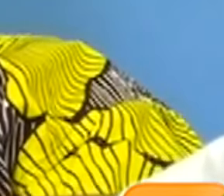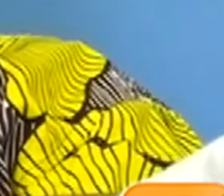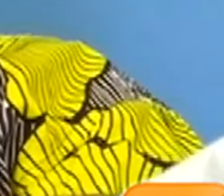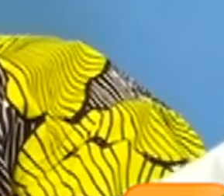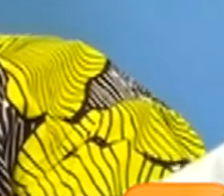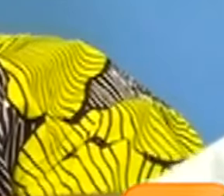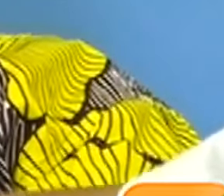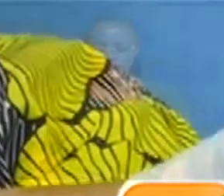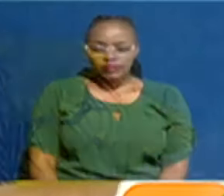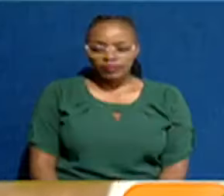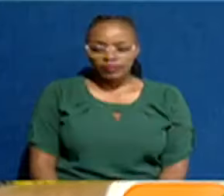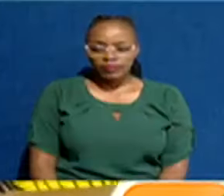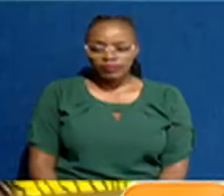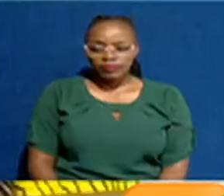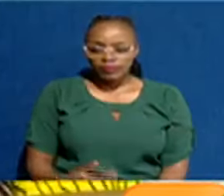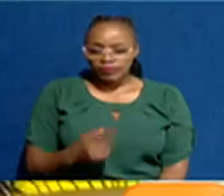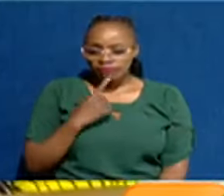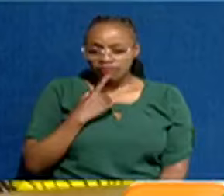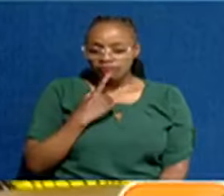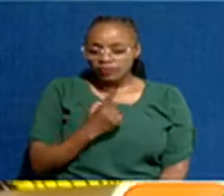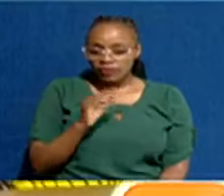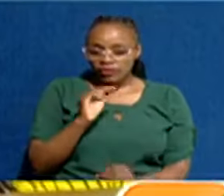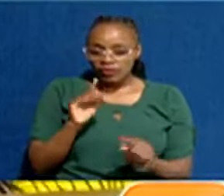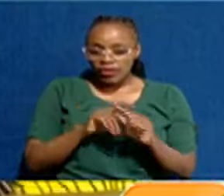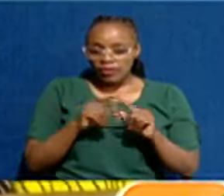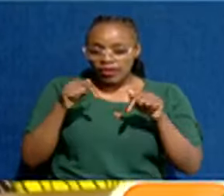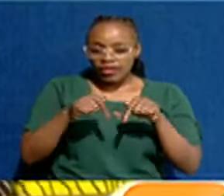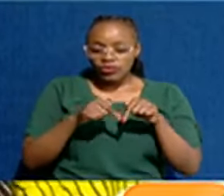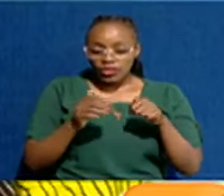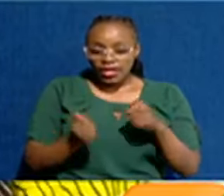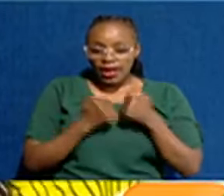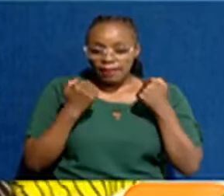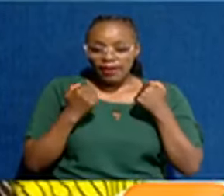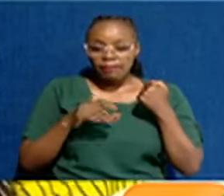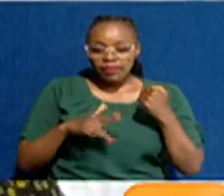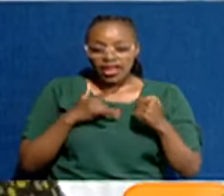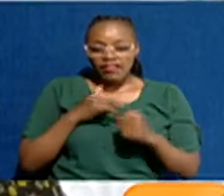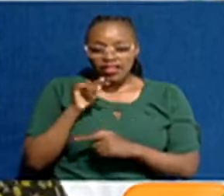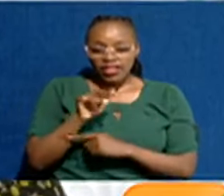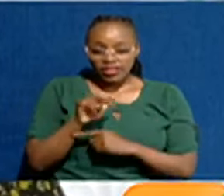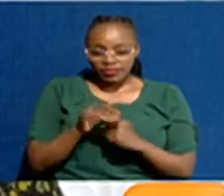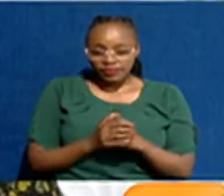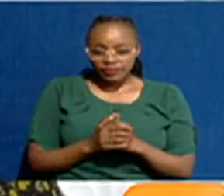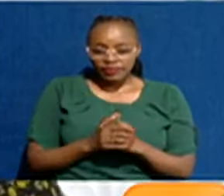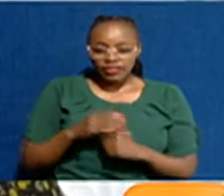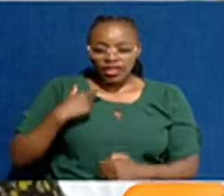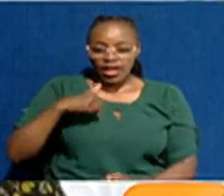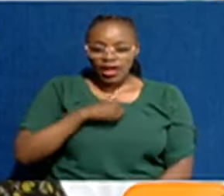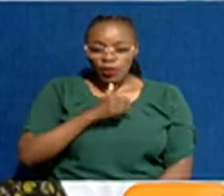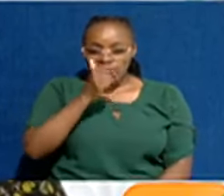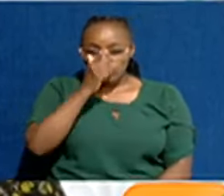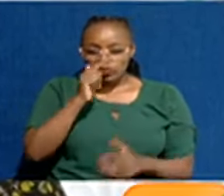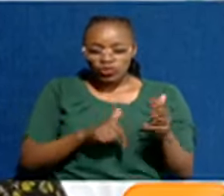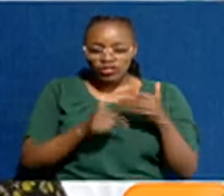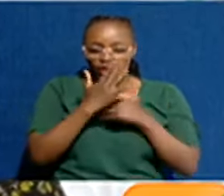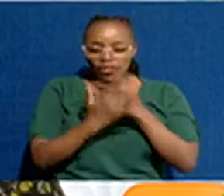tu, sijui ni kwa nini ninaweza sema, lakini sasa leo imenifikia, ndio I feel it. Tamanio letu ni kwamba